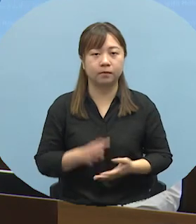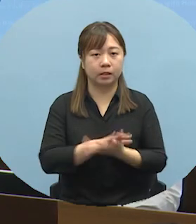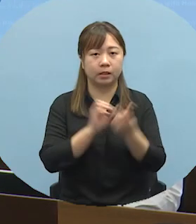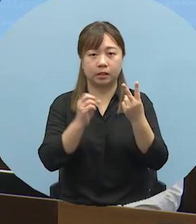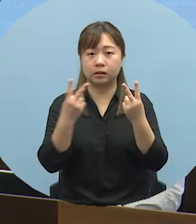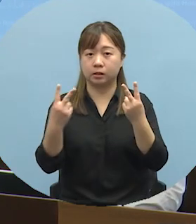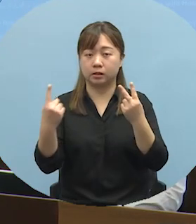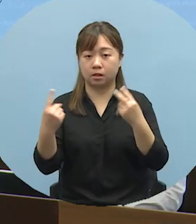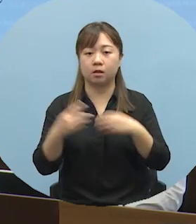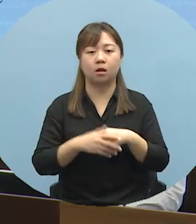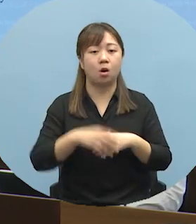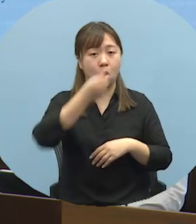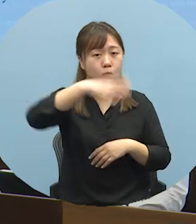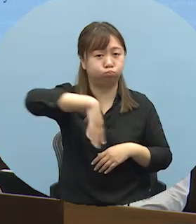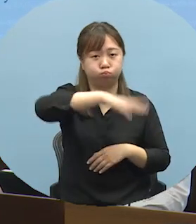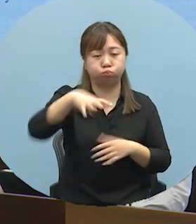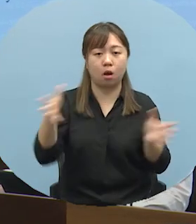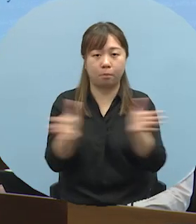2011年全港一共錄得